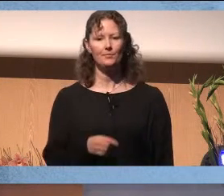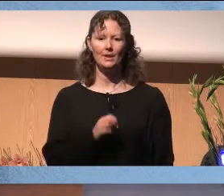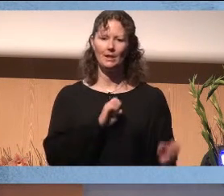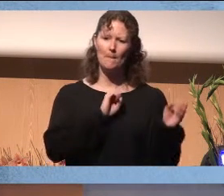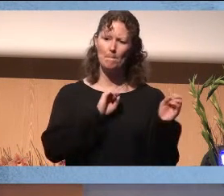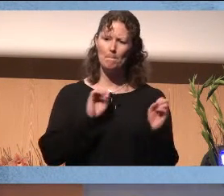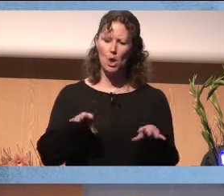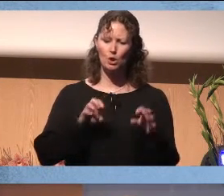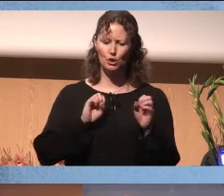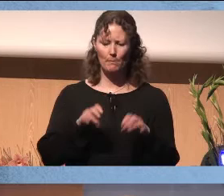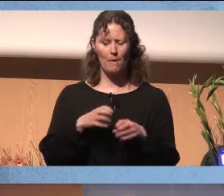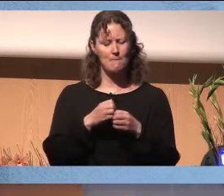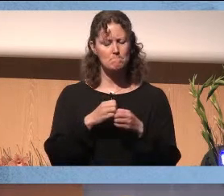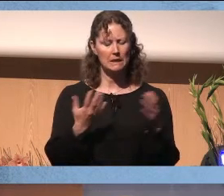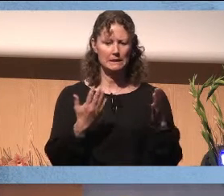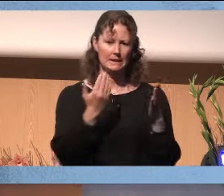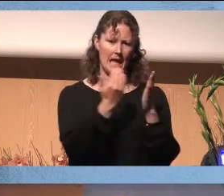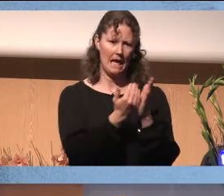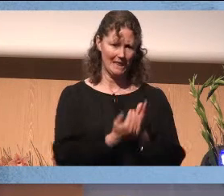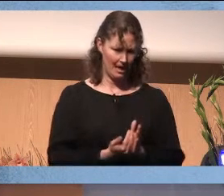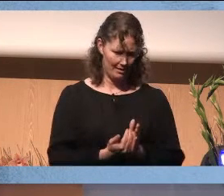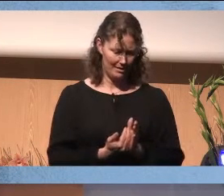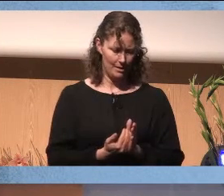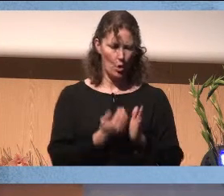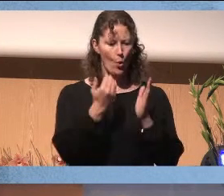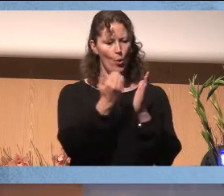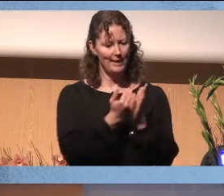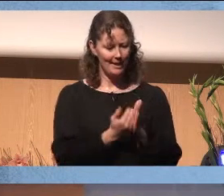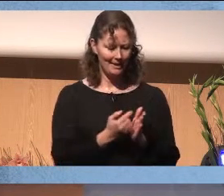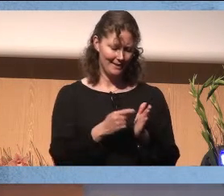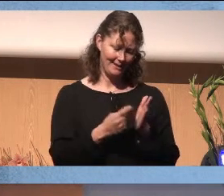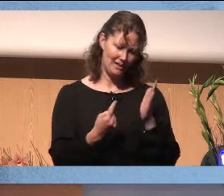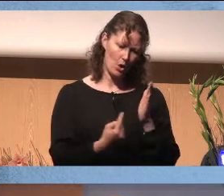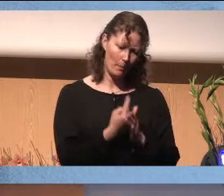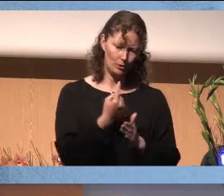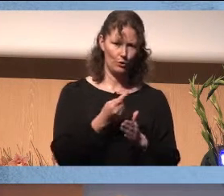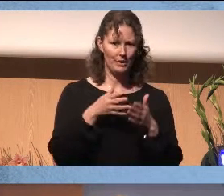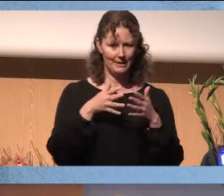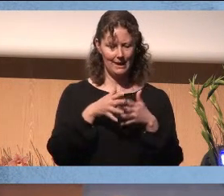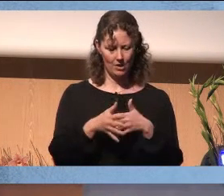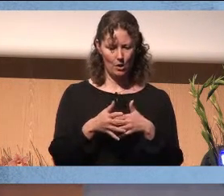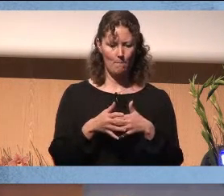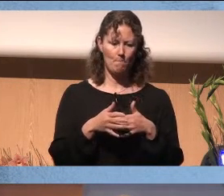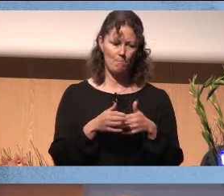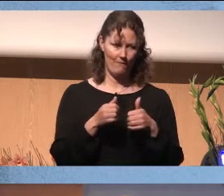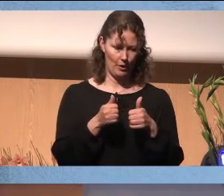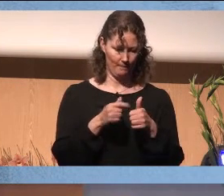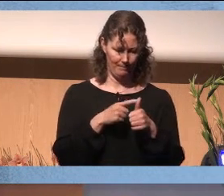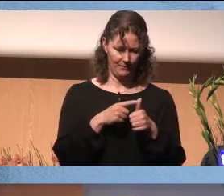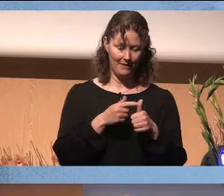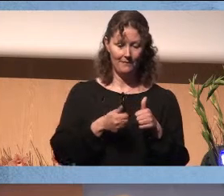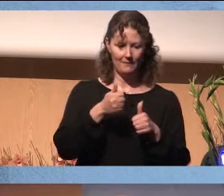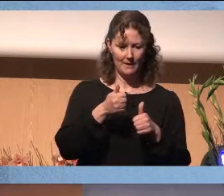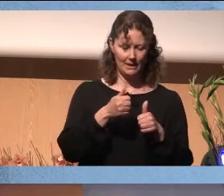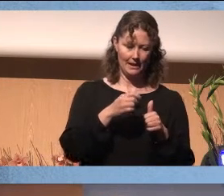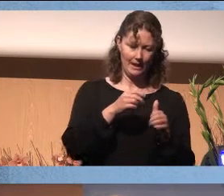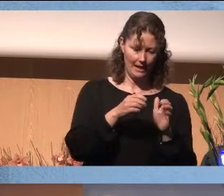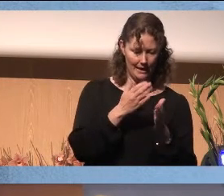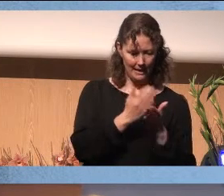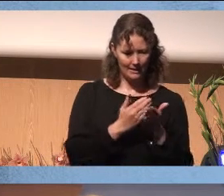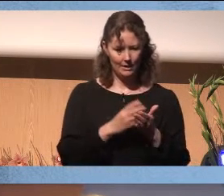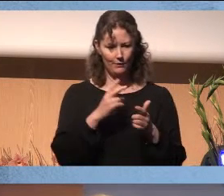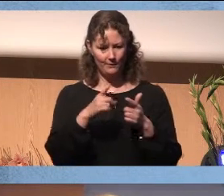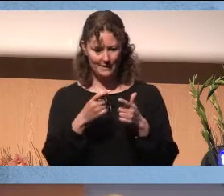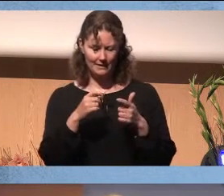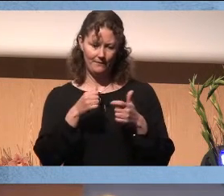med masse rettigheter. Og de rettighetene de oppstår gjennom forløp. Viktige rettigheter, nye fristbruttregler,